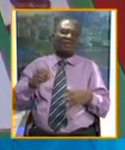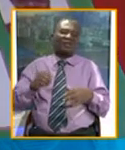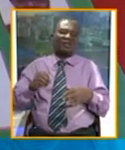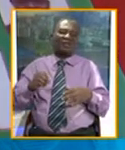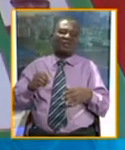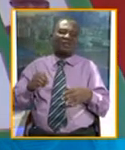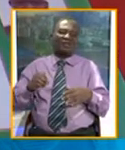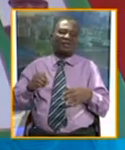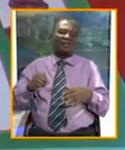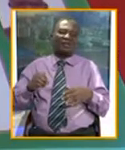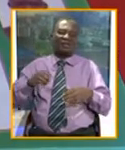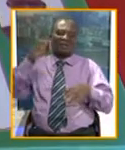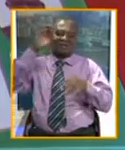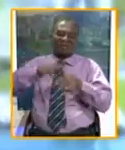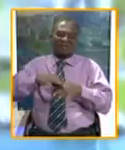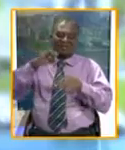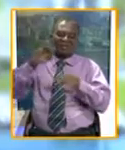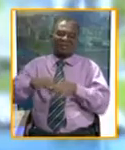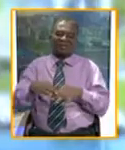à participer massivement.